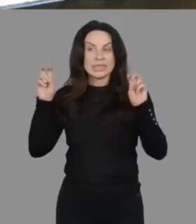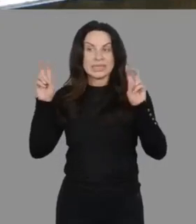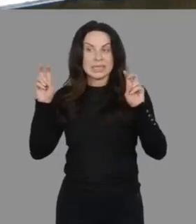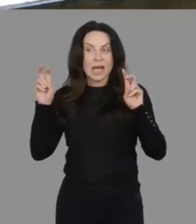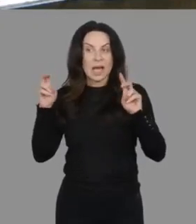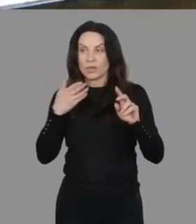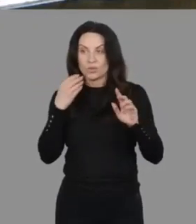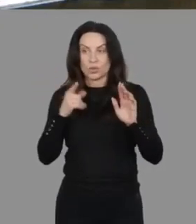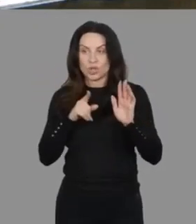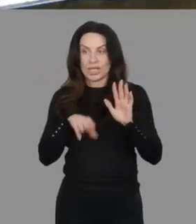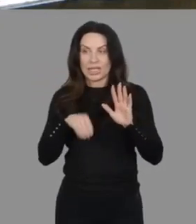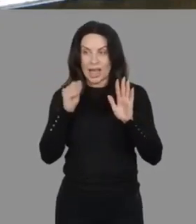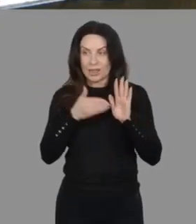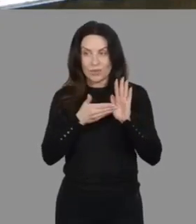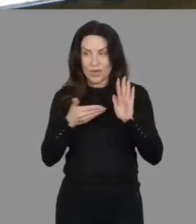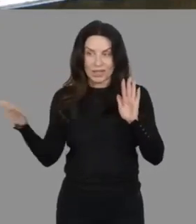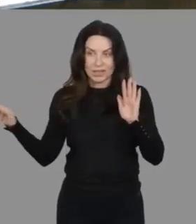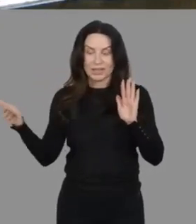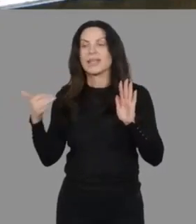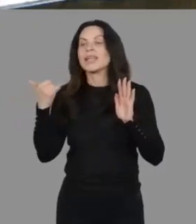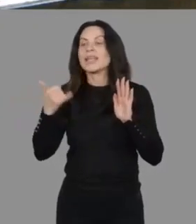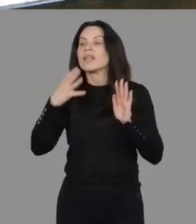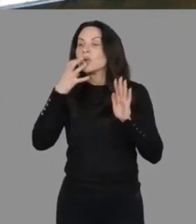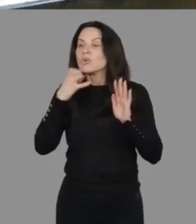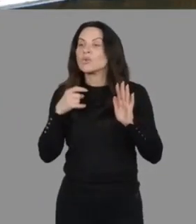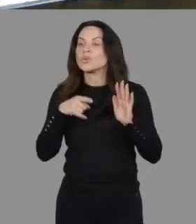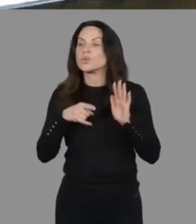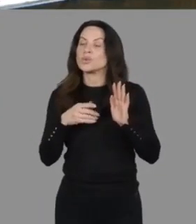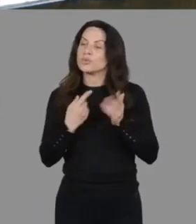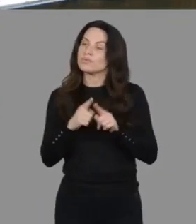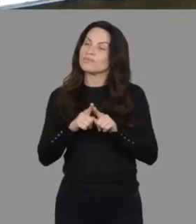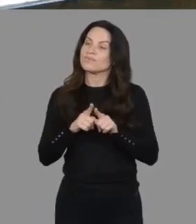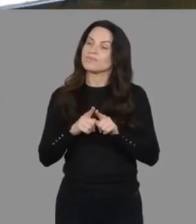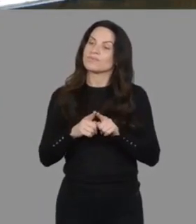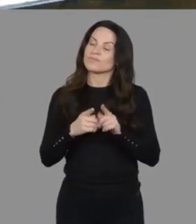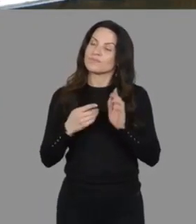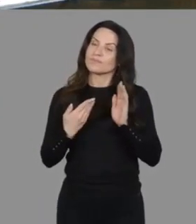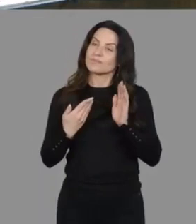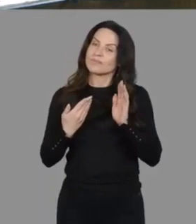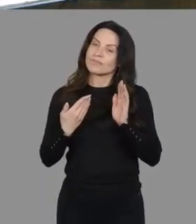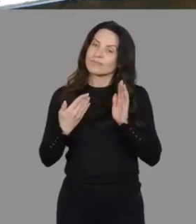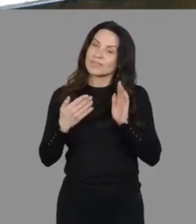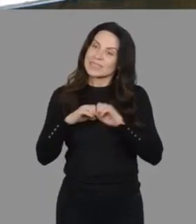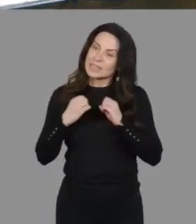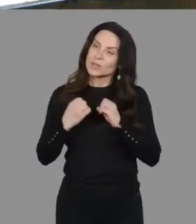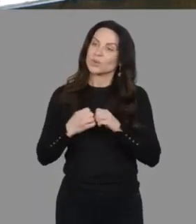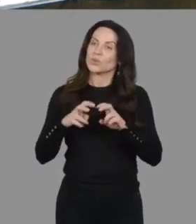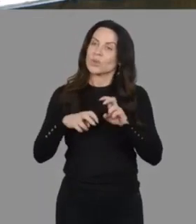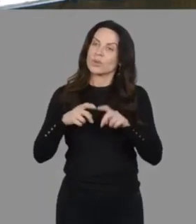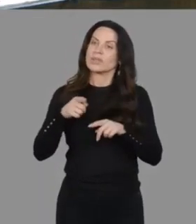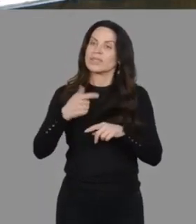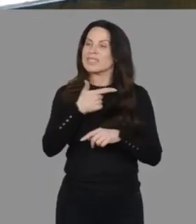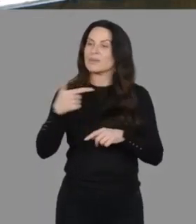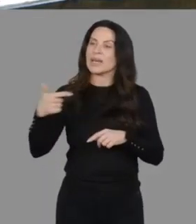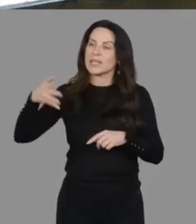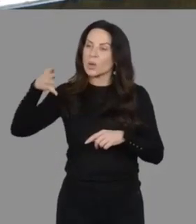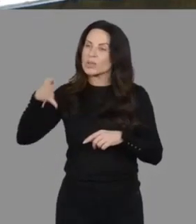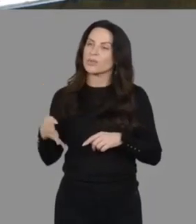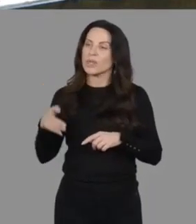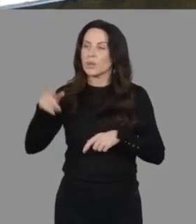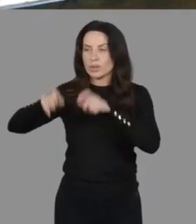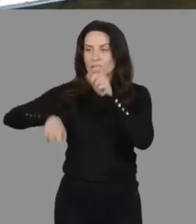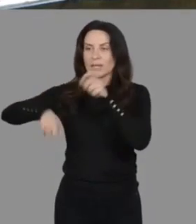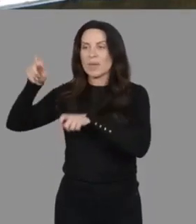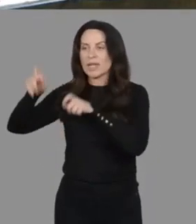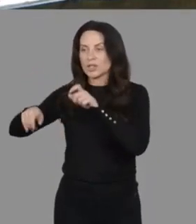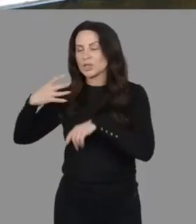sondern ich möchte die Gelegenheit nutzen, um auch nochmal an die fast 2400 Menschen zu erinnern,